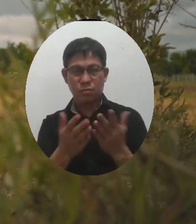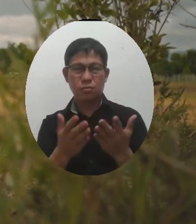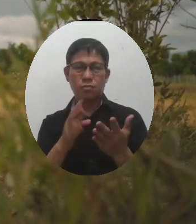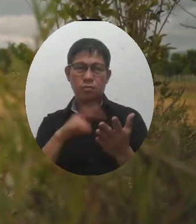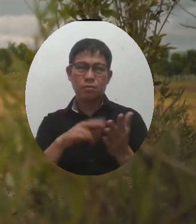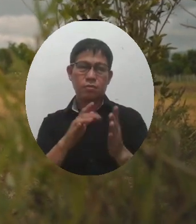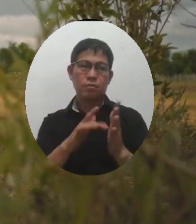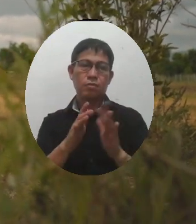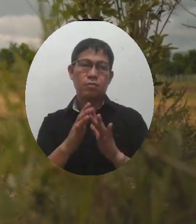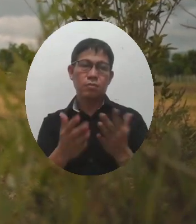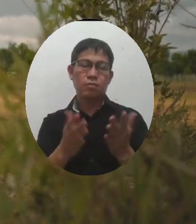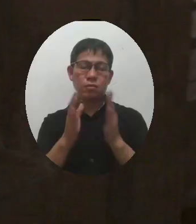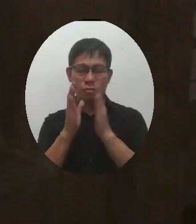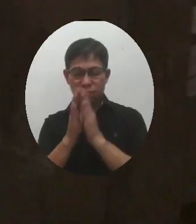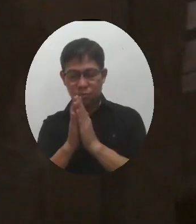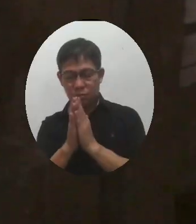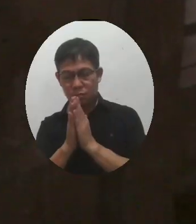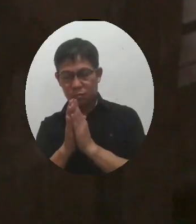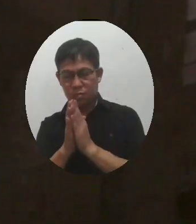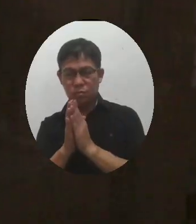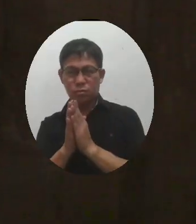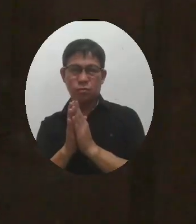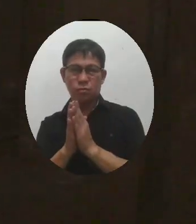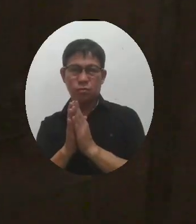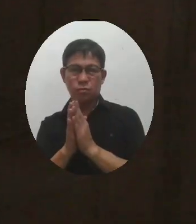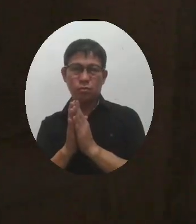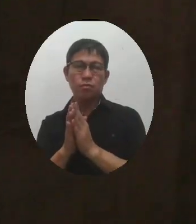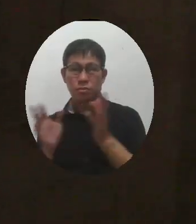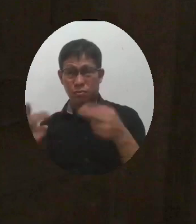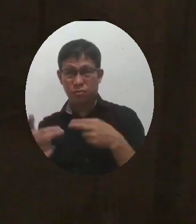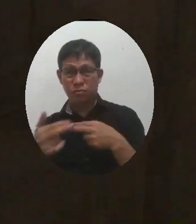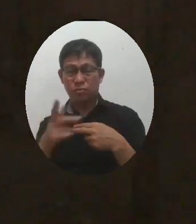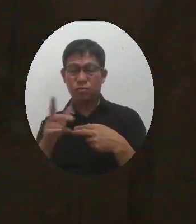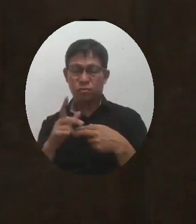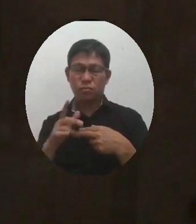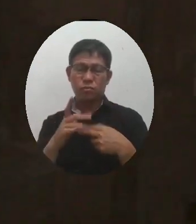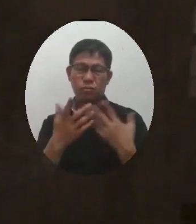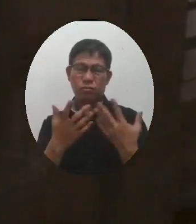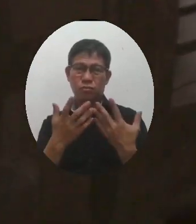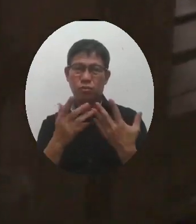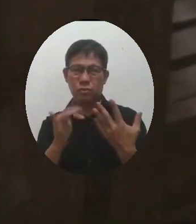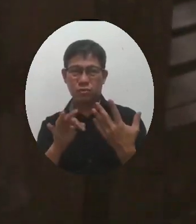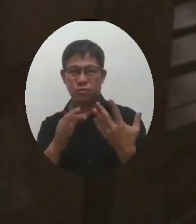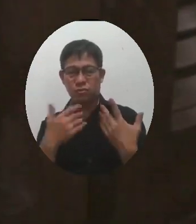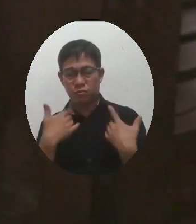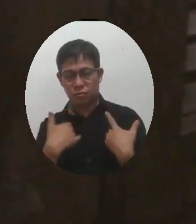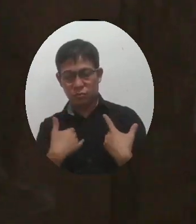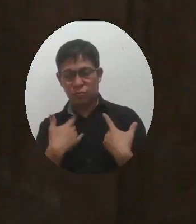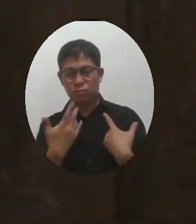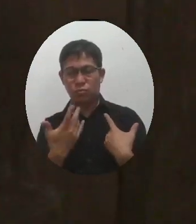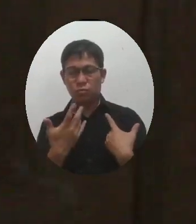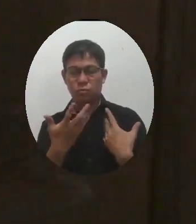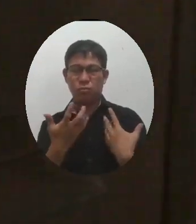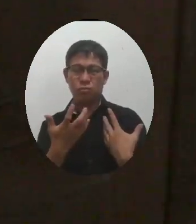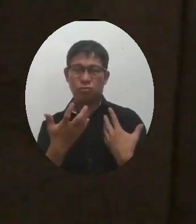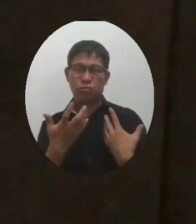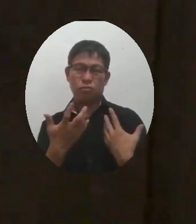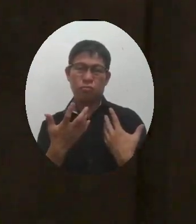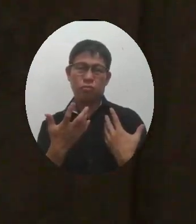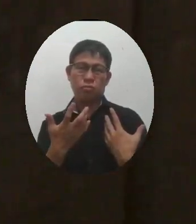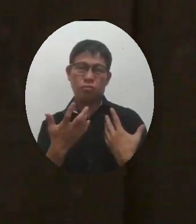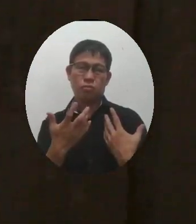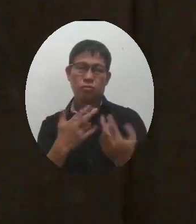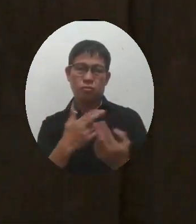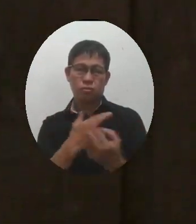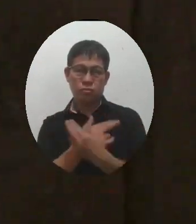magbasa lang po ng Bible, basa lang po talaga ng Bible, magdasal sa isang sulok. Pag yung pakiramdam mo pagod